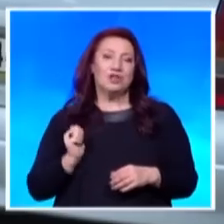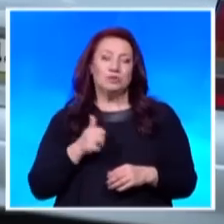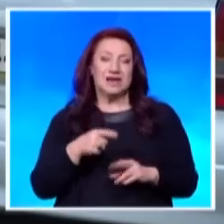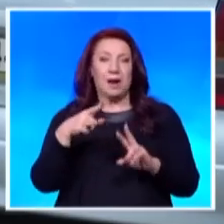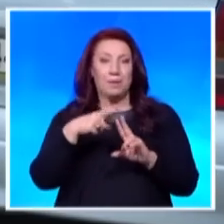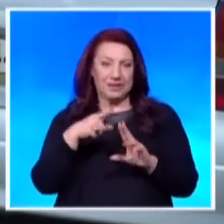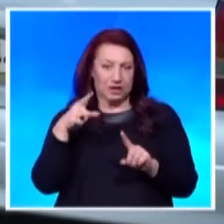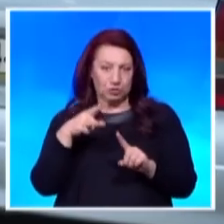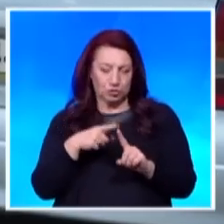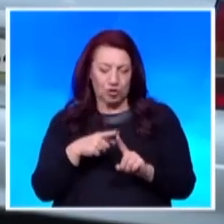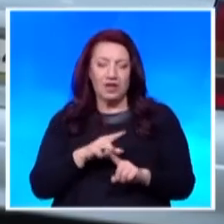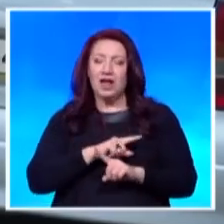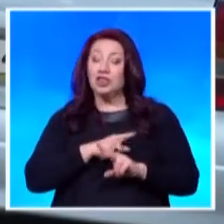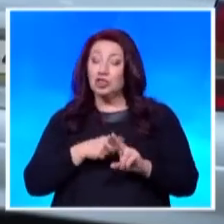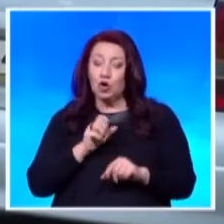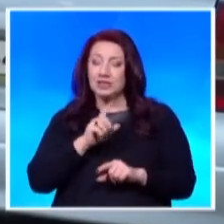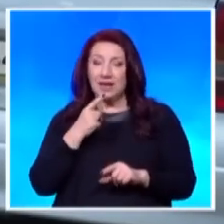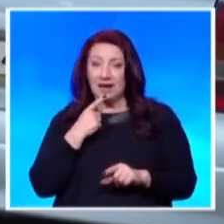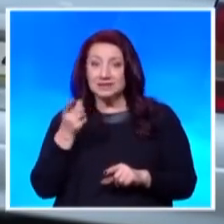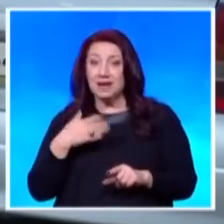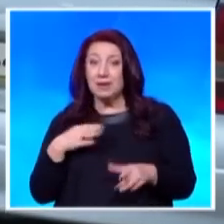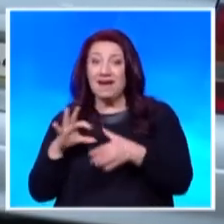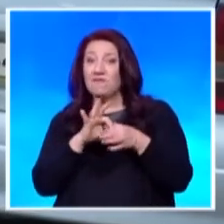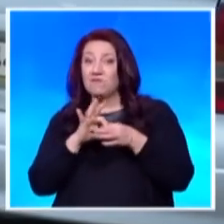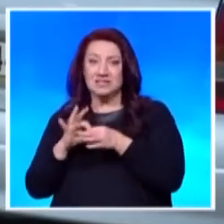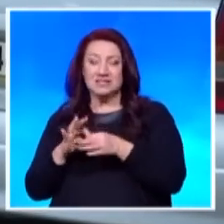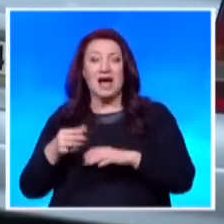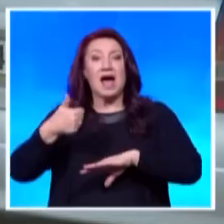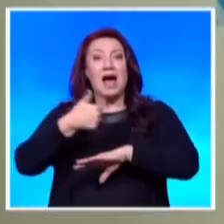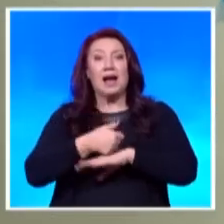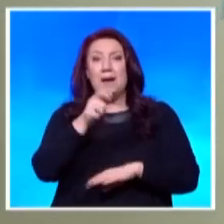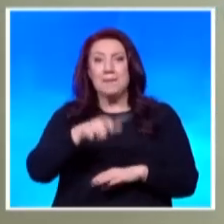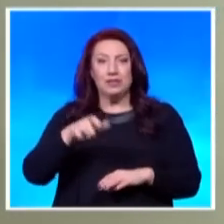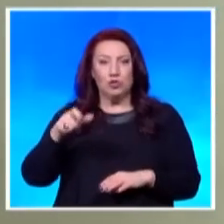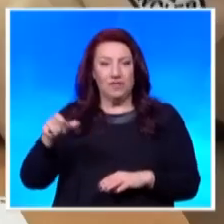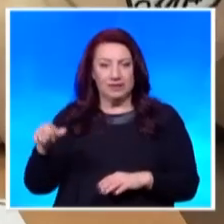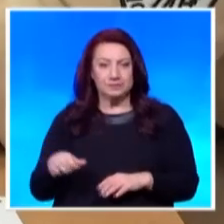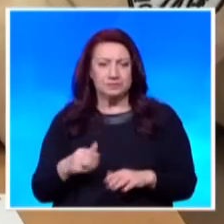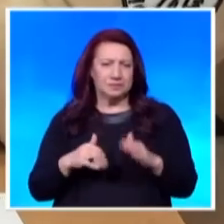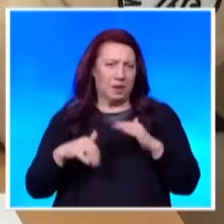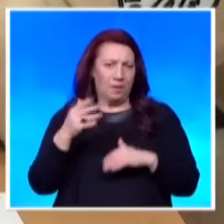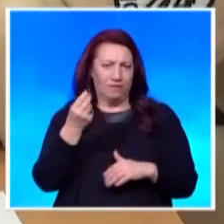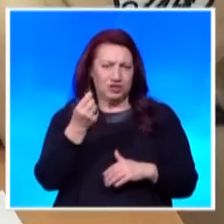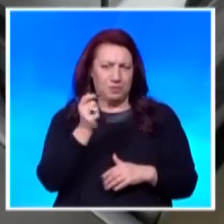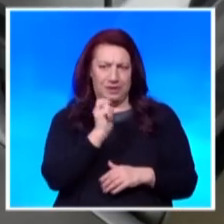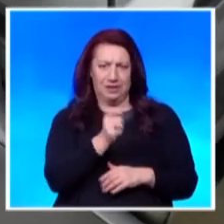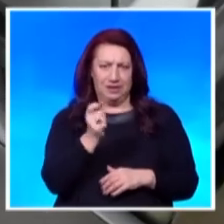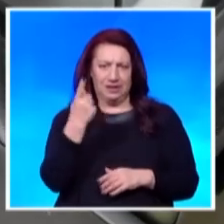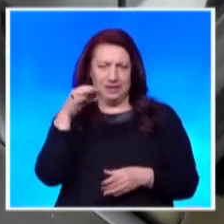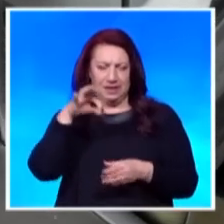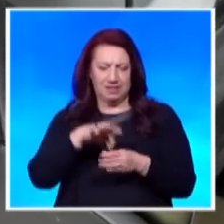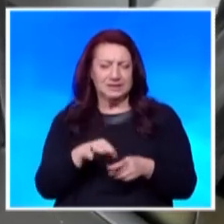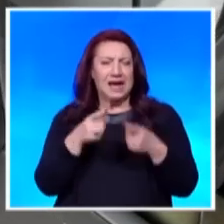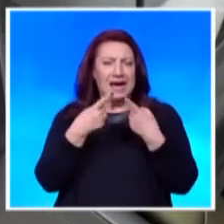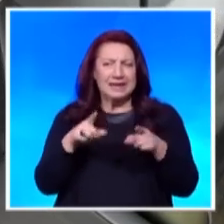и замесени кметове в търговията с вод. Ето и подробности. Повече пари за един глас и по-разнообразни форми за стимулиране на